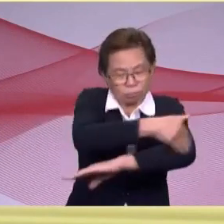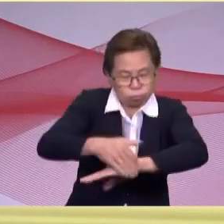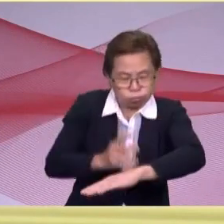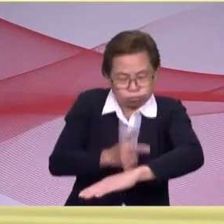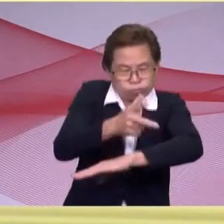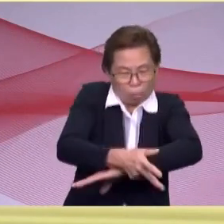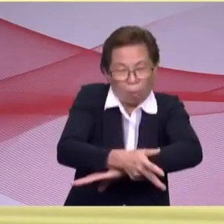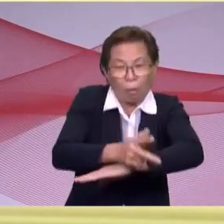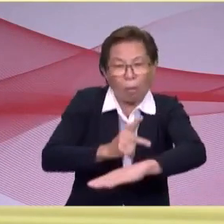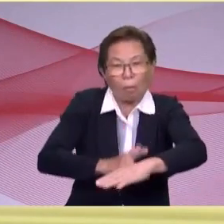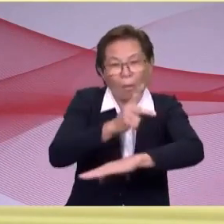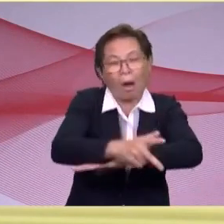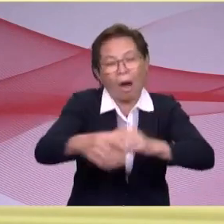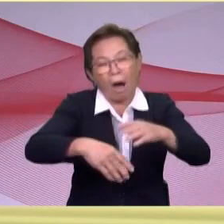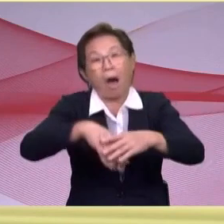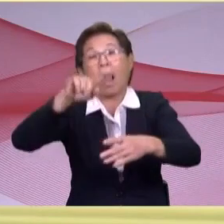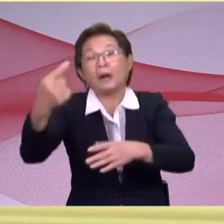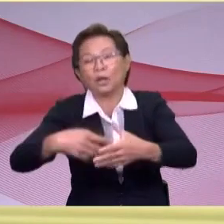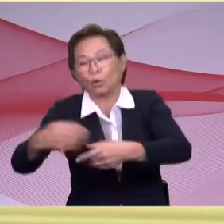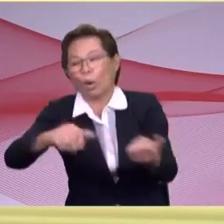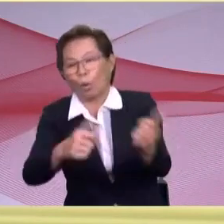hanya dikeluarkan oleh